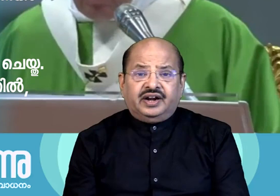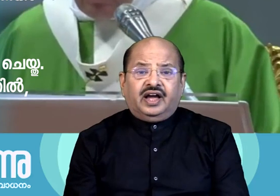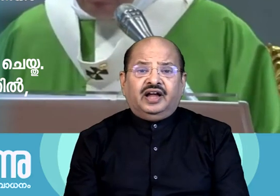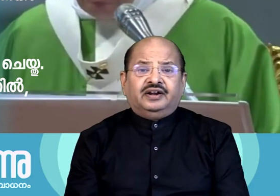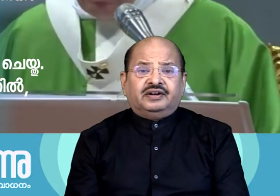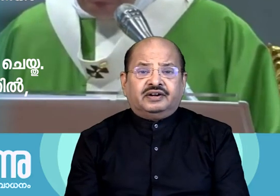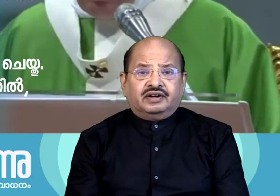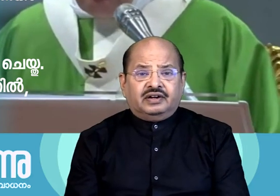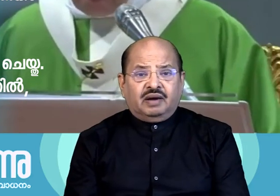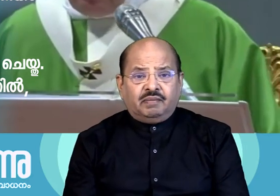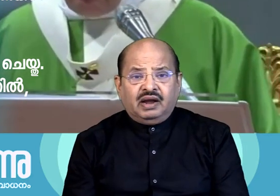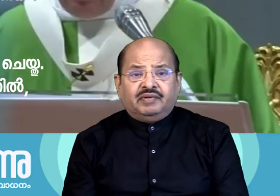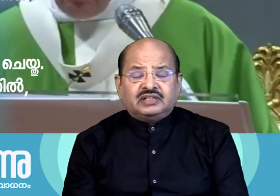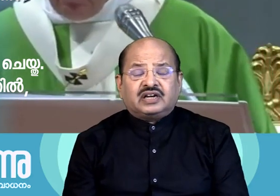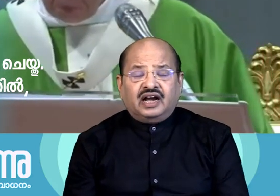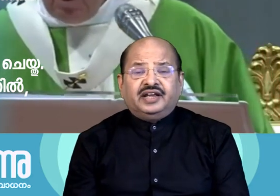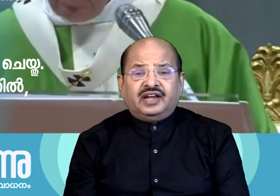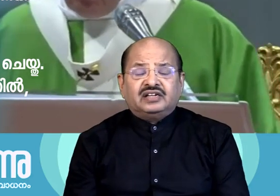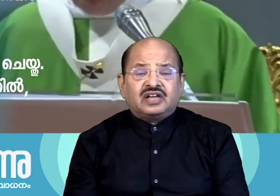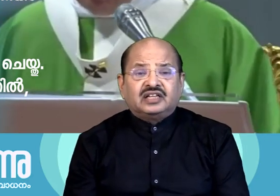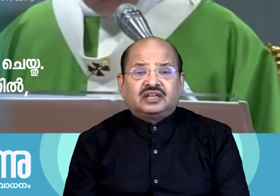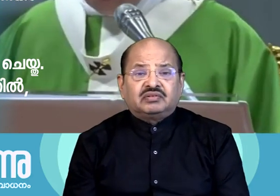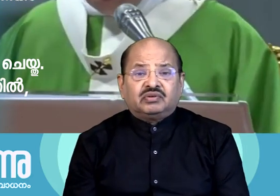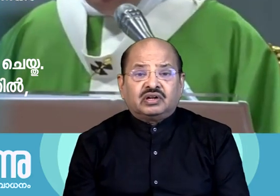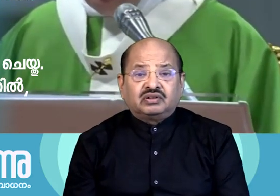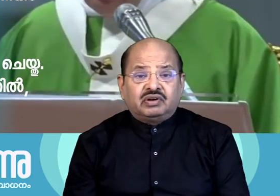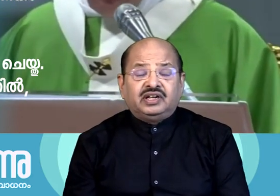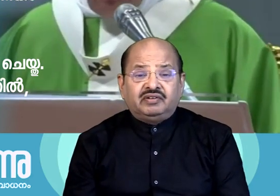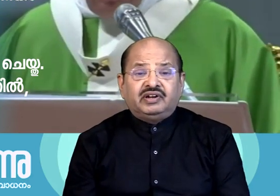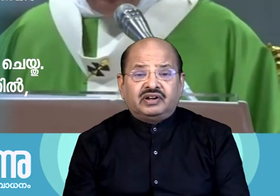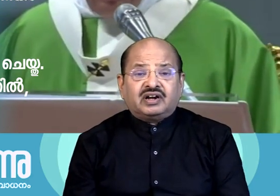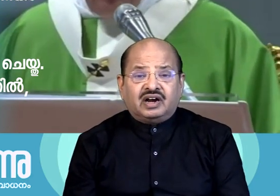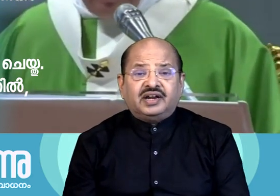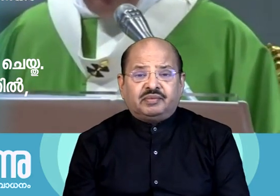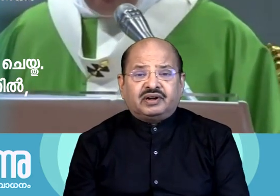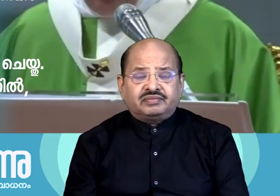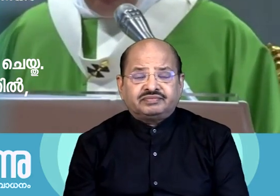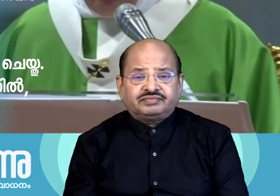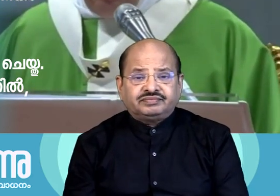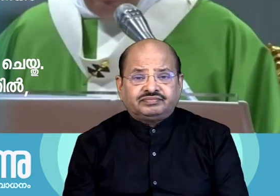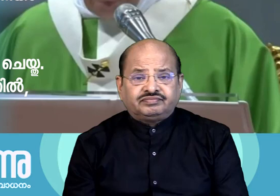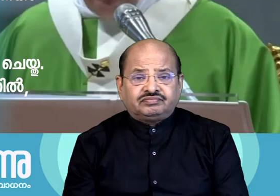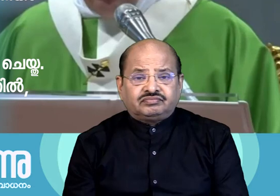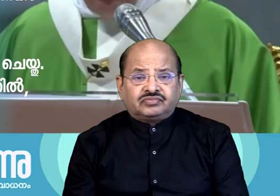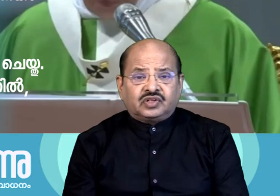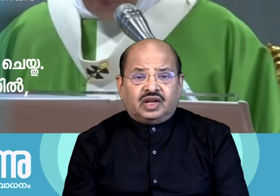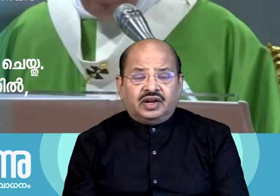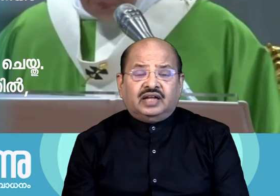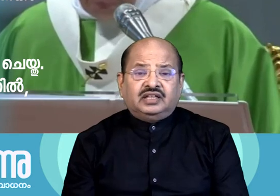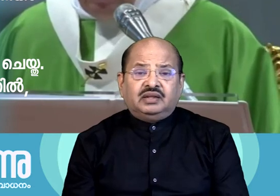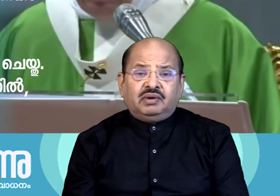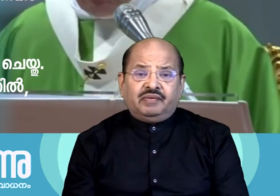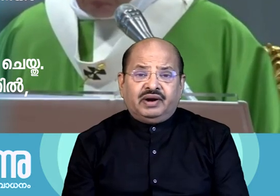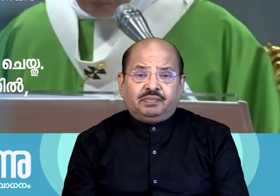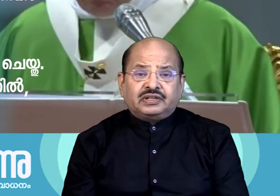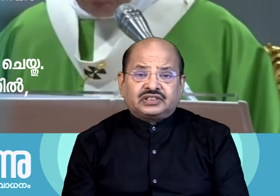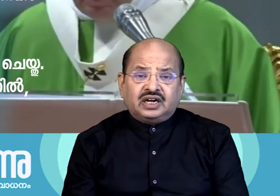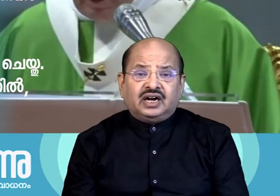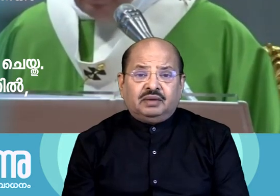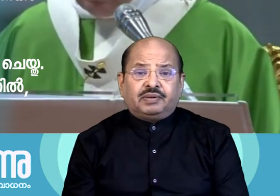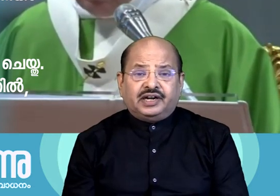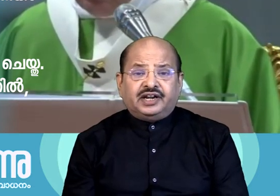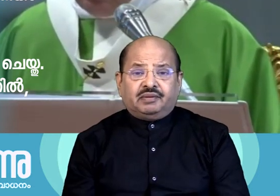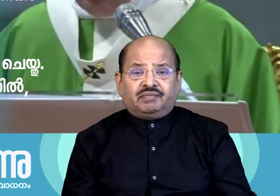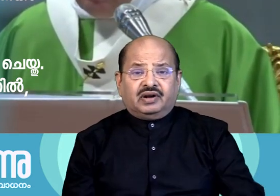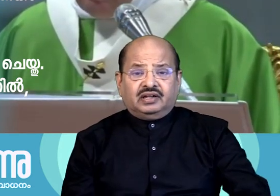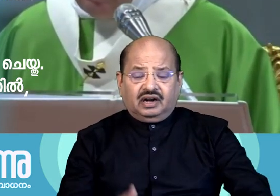അവർക്ക് നേരിടാൻ നമ്മൾ അവരെ സഹായിക്കാൻ സാധിക്കുമെന്നുള്ളത് വലിയ വലിയ കാര്യമാണ്. അതിനാദ്യം നമ്മൾ അവരുടെ